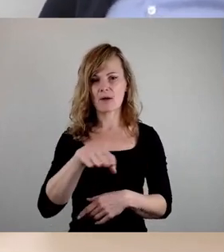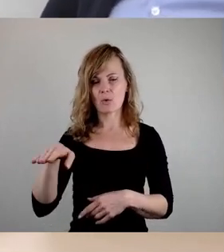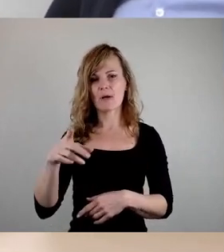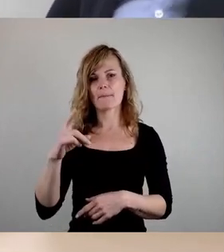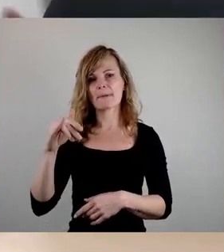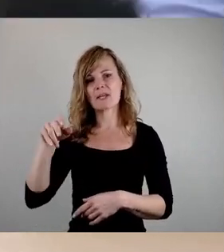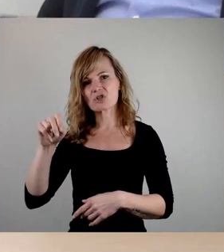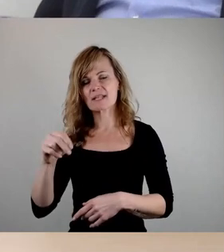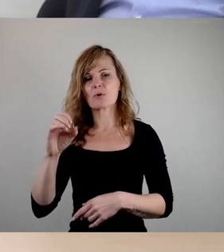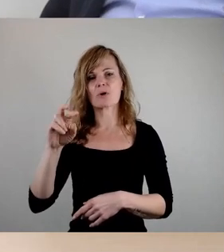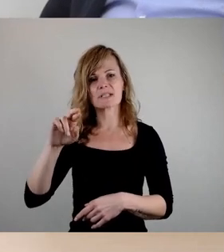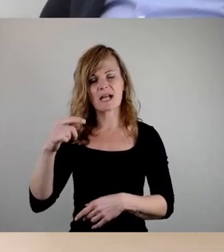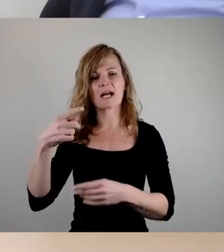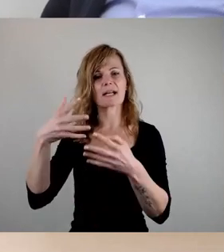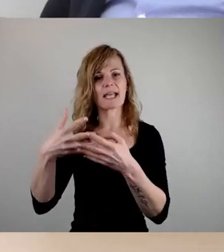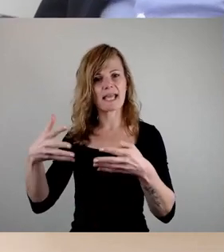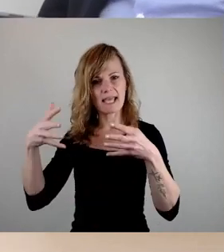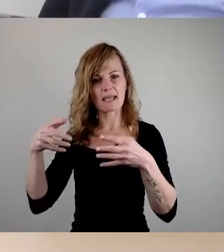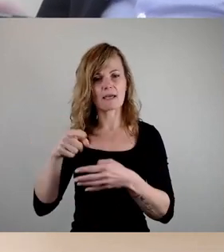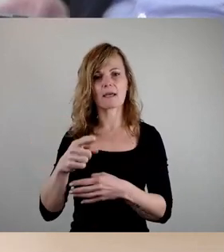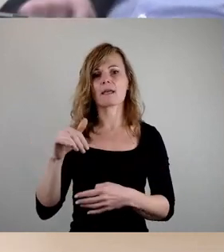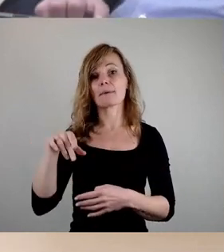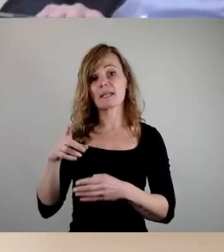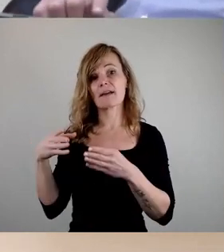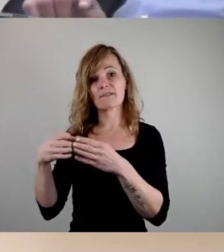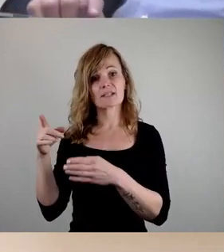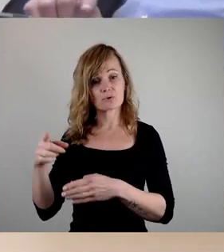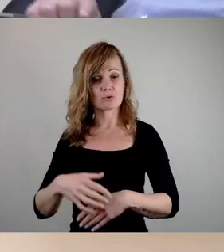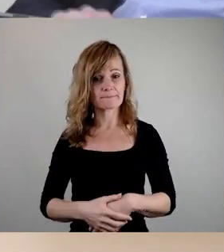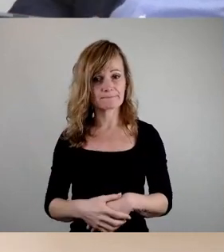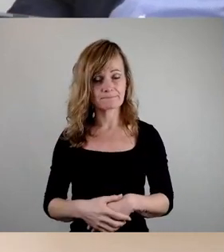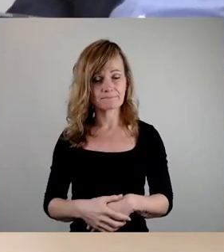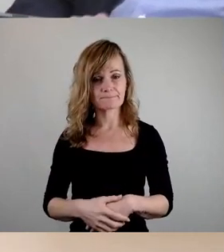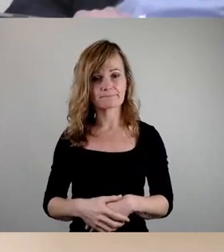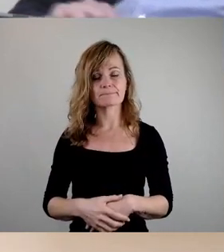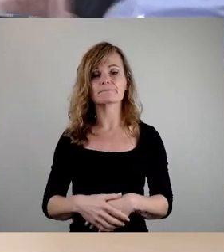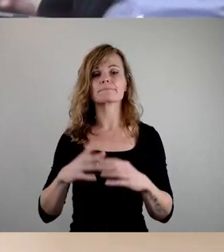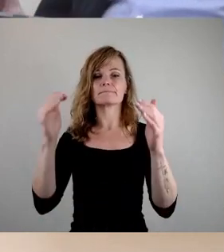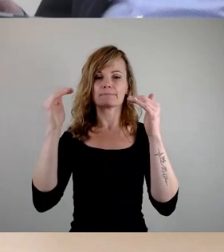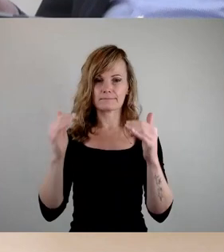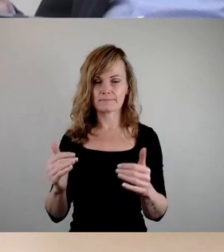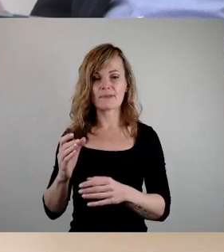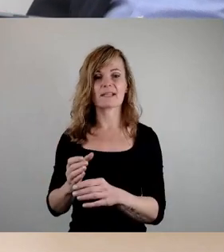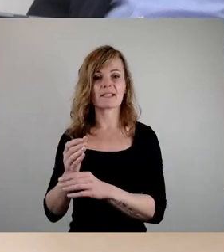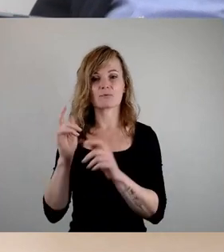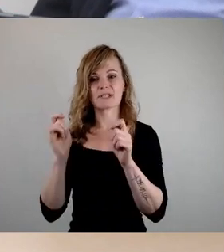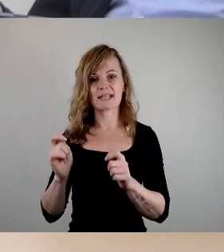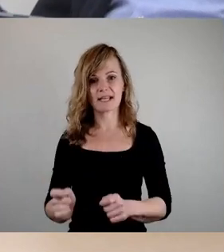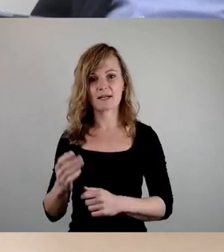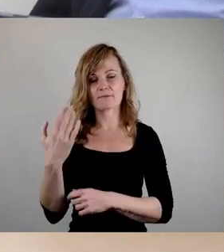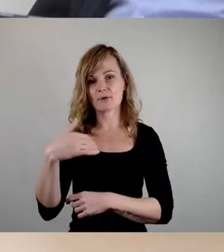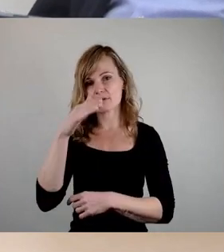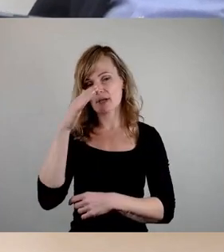Pieschen-Ostergehege, Einreicher SPD-Fraktion. Kann eingebracht werden. Dann haben wir Ersetzungsanträge von Grünen und